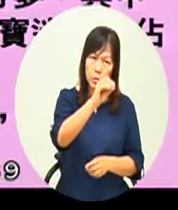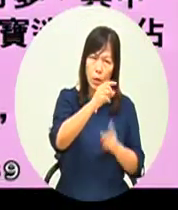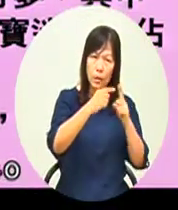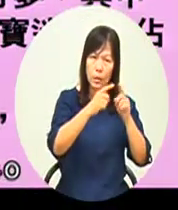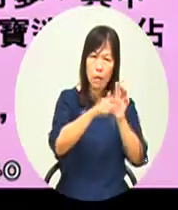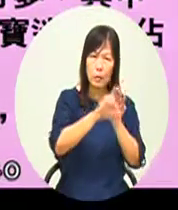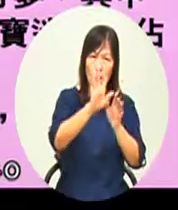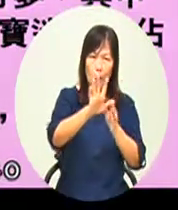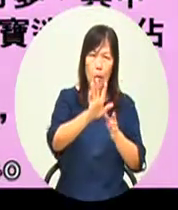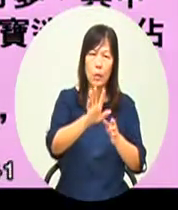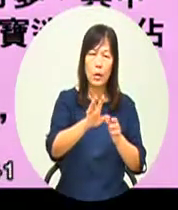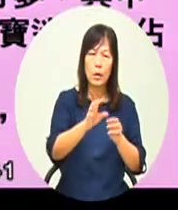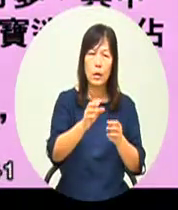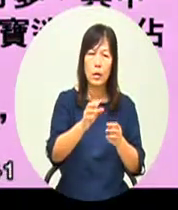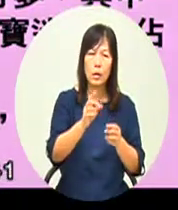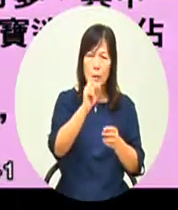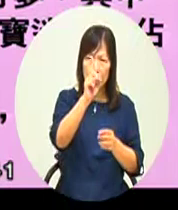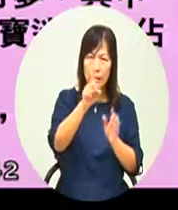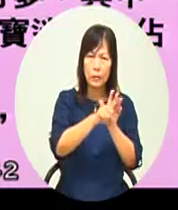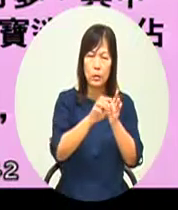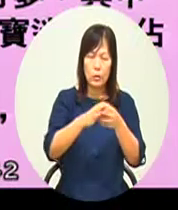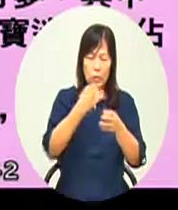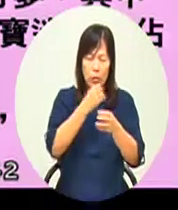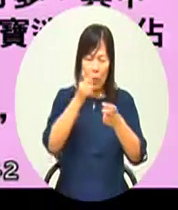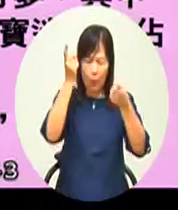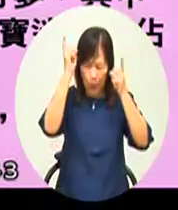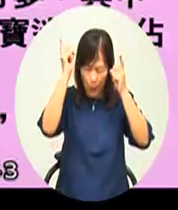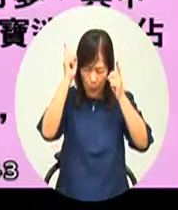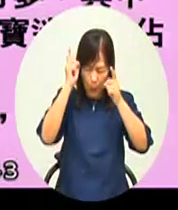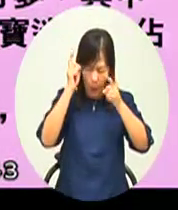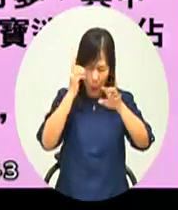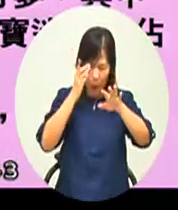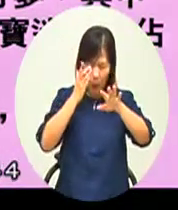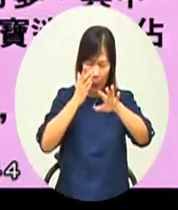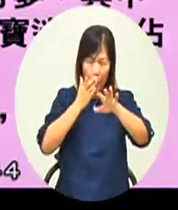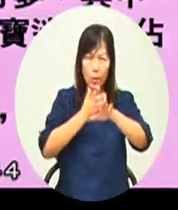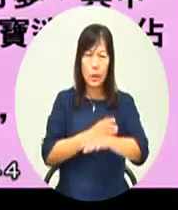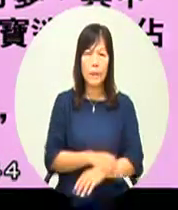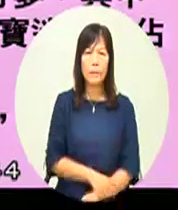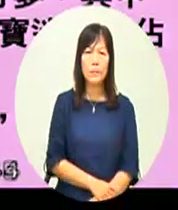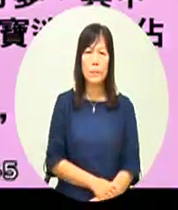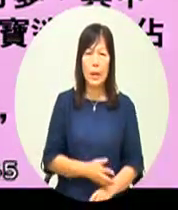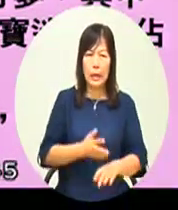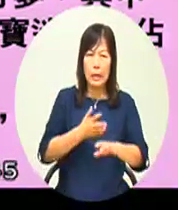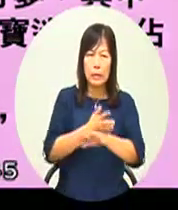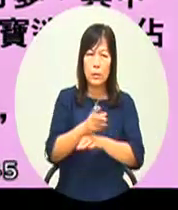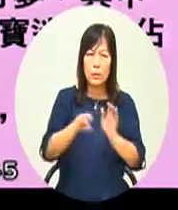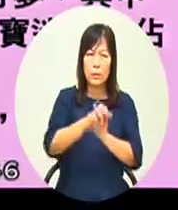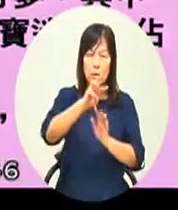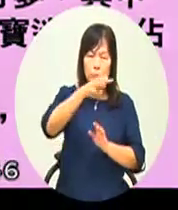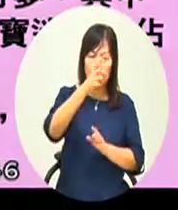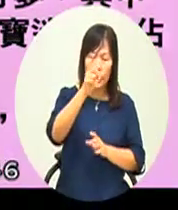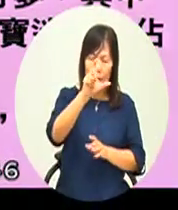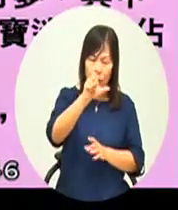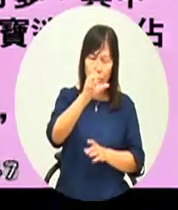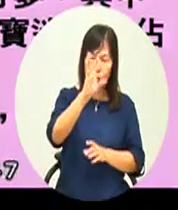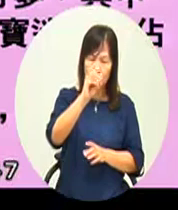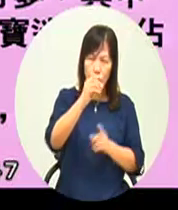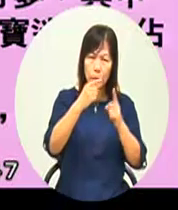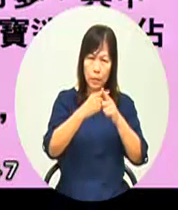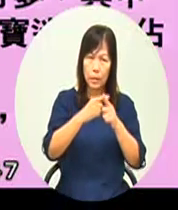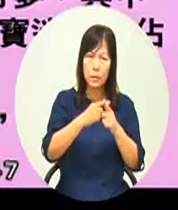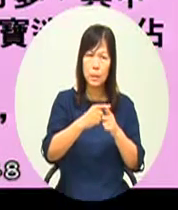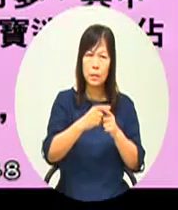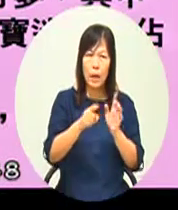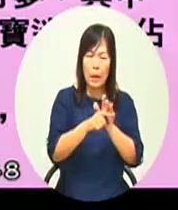人哦是。玩宝可梦非，其中有360万人是